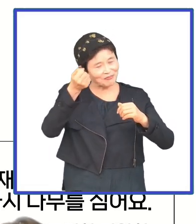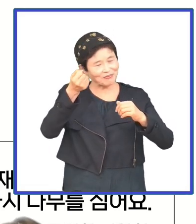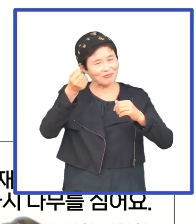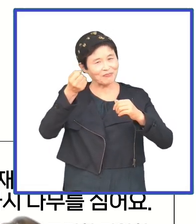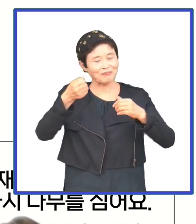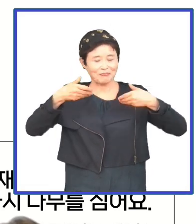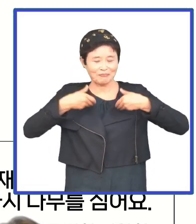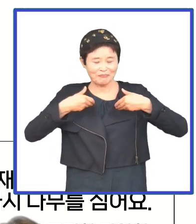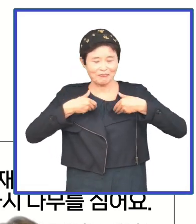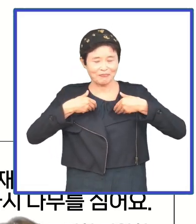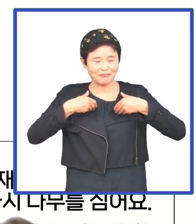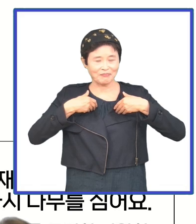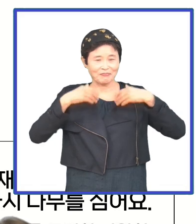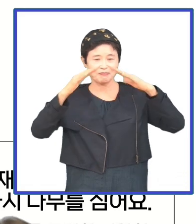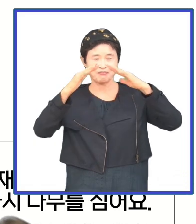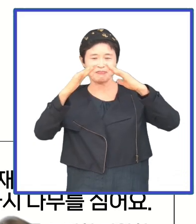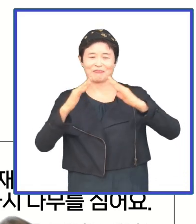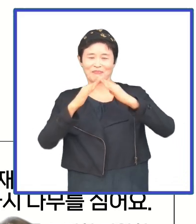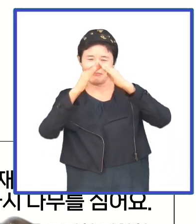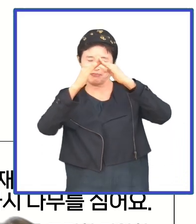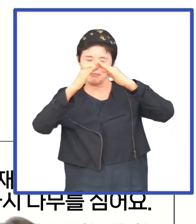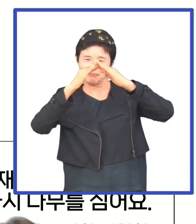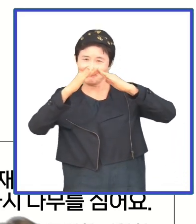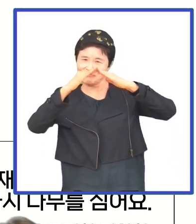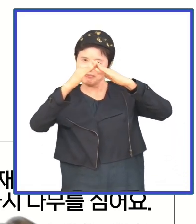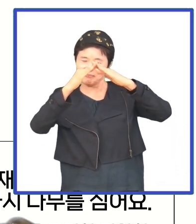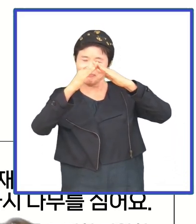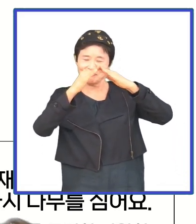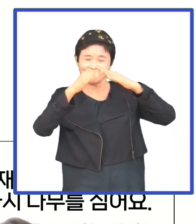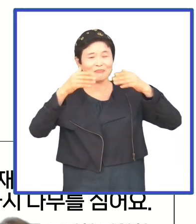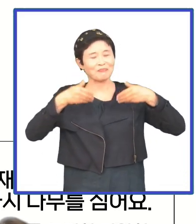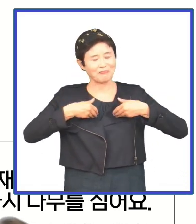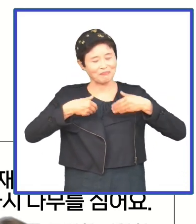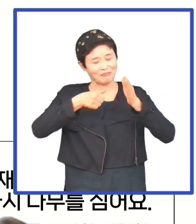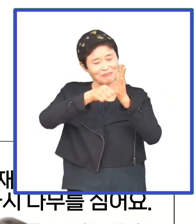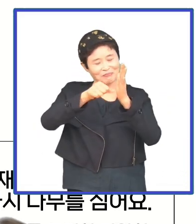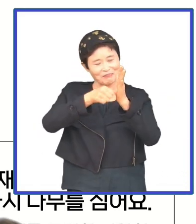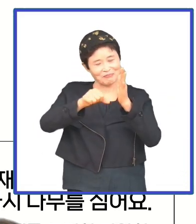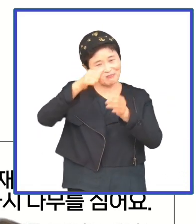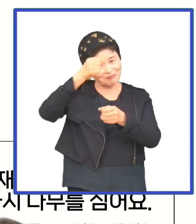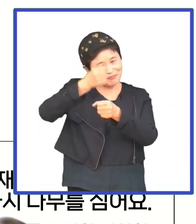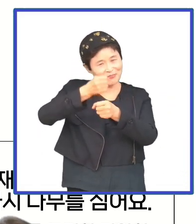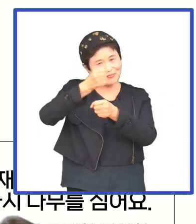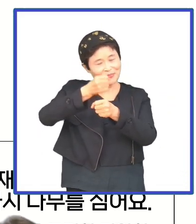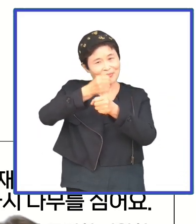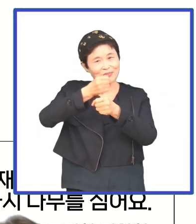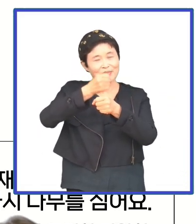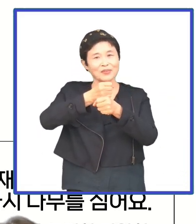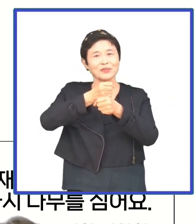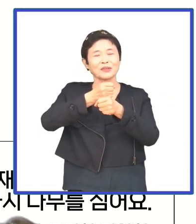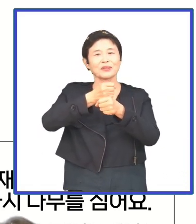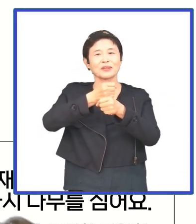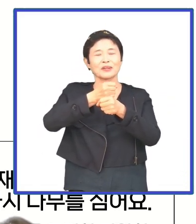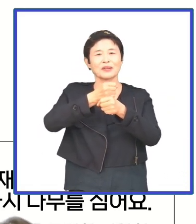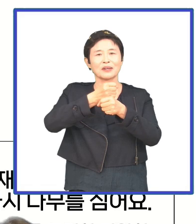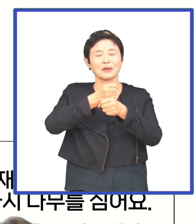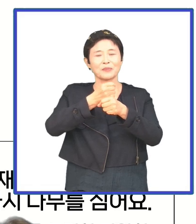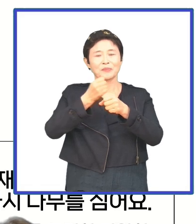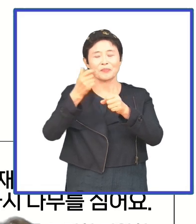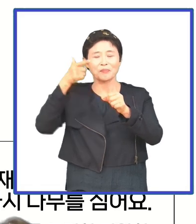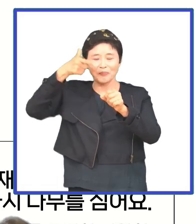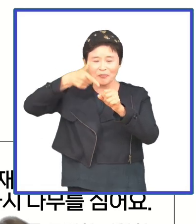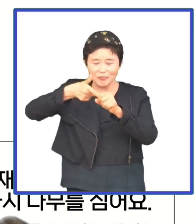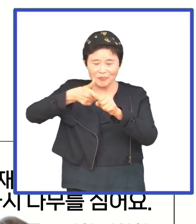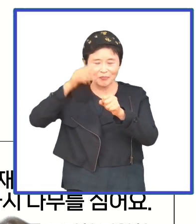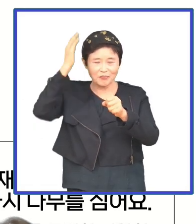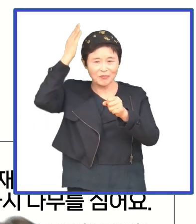가지고 우리에게 필요한 건축 자재로 사용하기도 하고 또 필요한 물건을 만들기도 하고 또